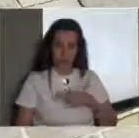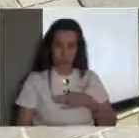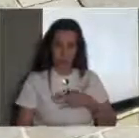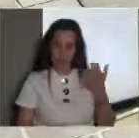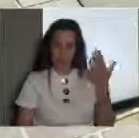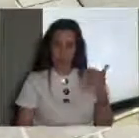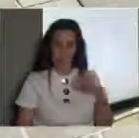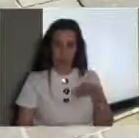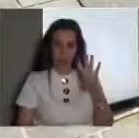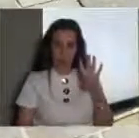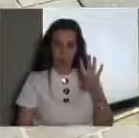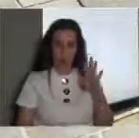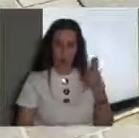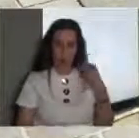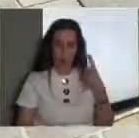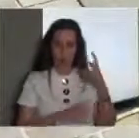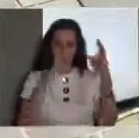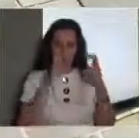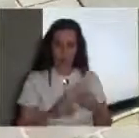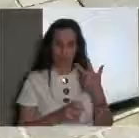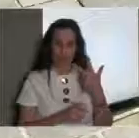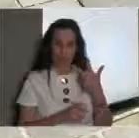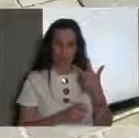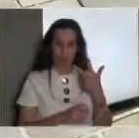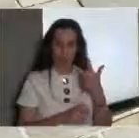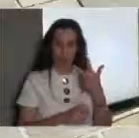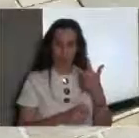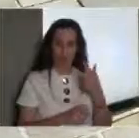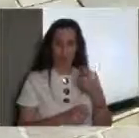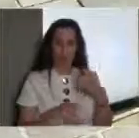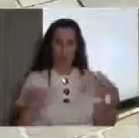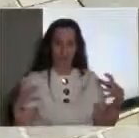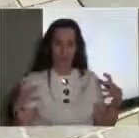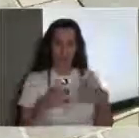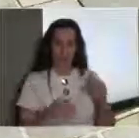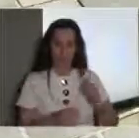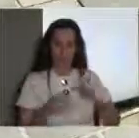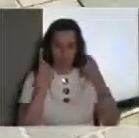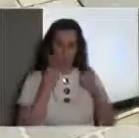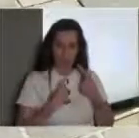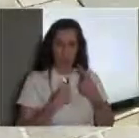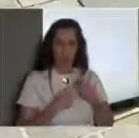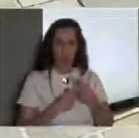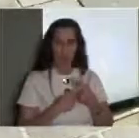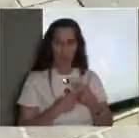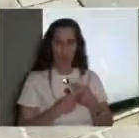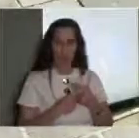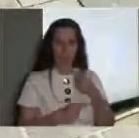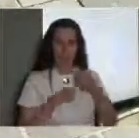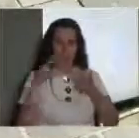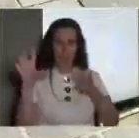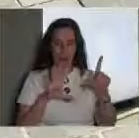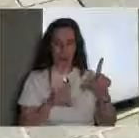שיוצאים, ארבע בהם. אחד מהם צנחן היה, והשלושה בנצח יהודה, ביחידת כפיר, במבצעי